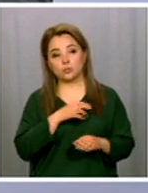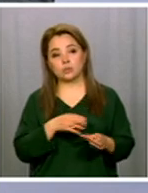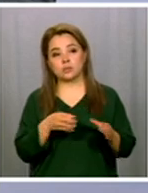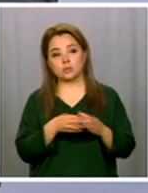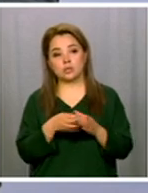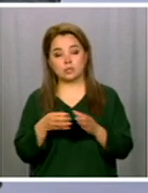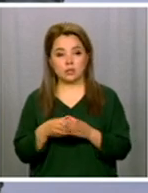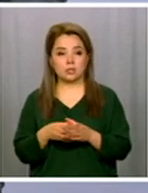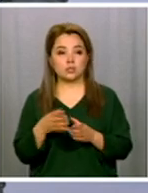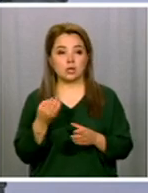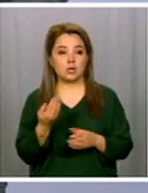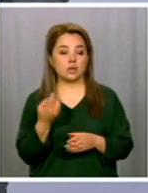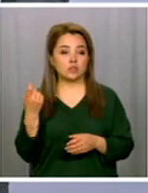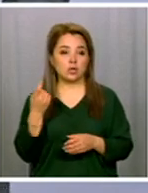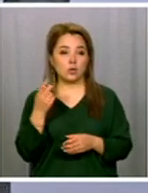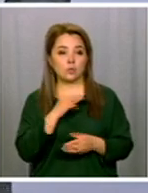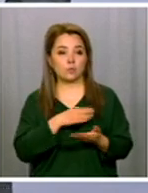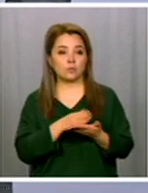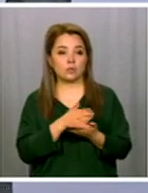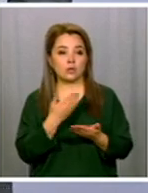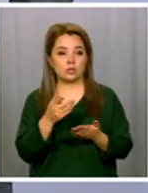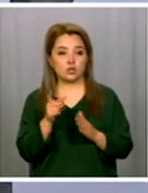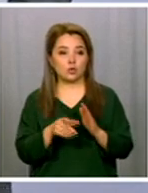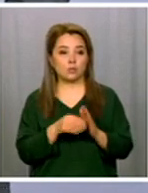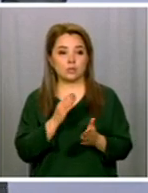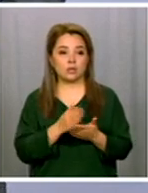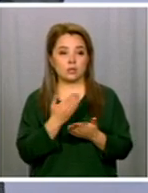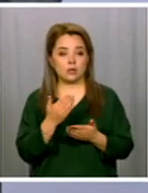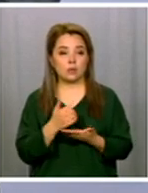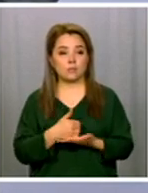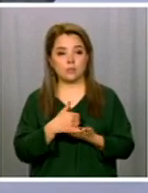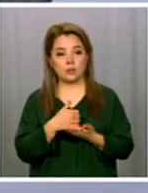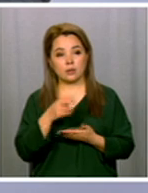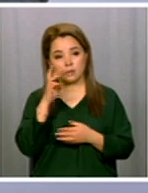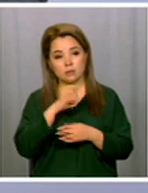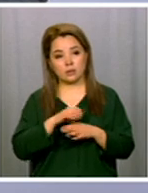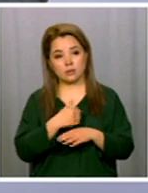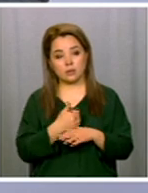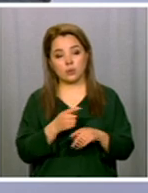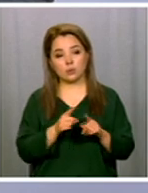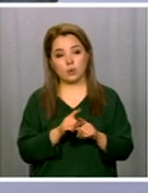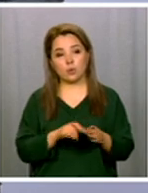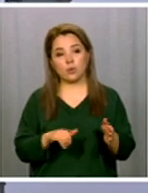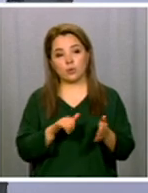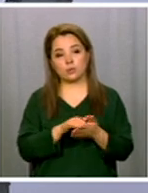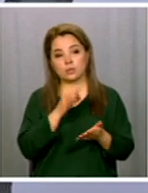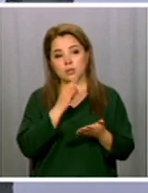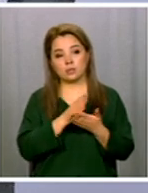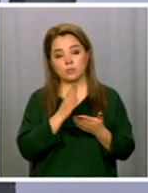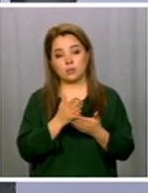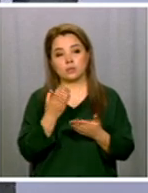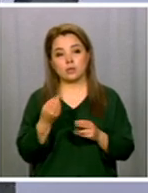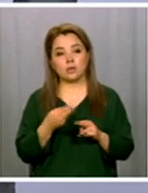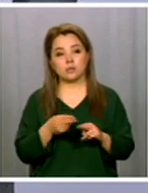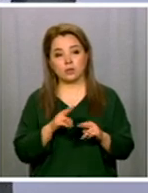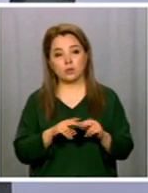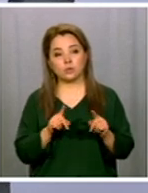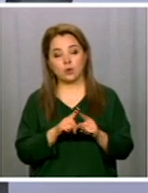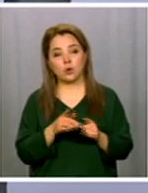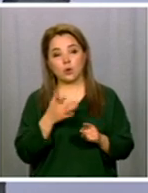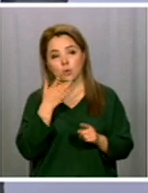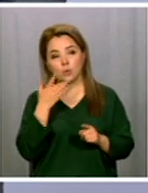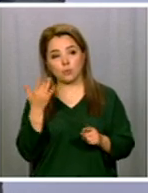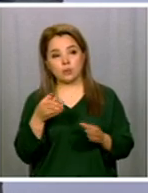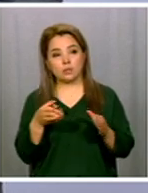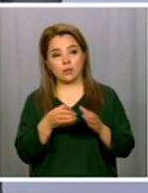жұмысшылардың және шаруа депутаттардың билігі 1917 жылы орнаған еді. Яғни ары қарай коммунистік билік